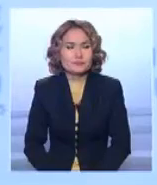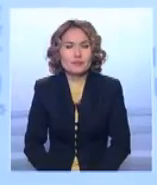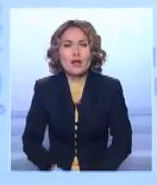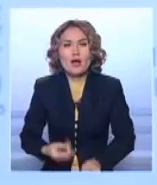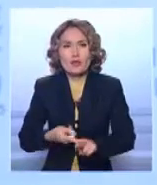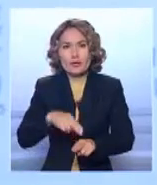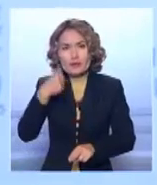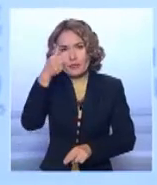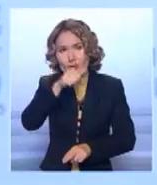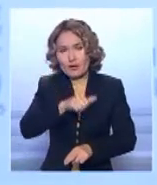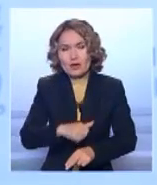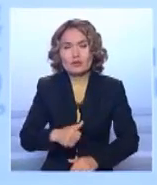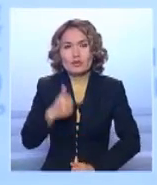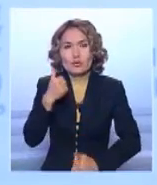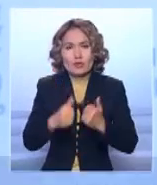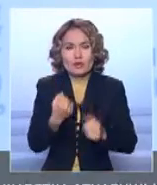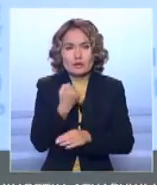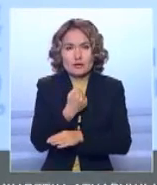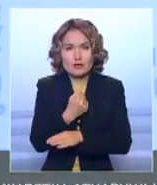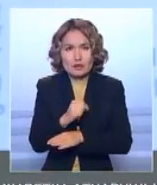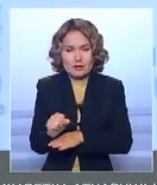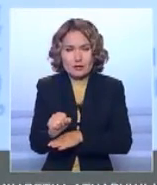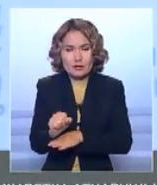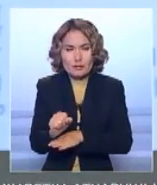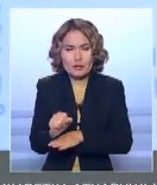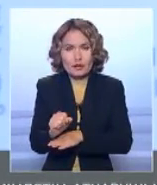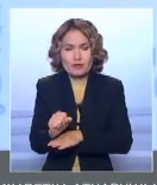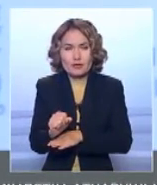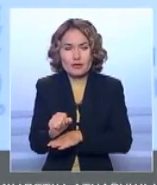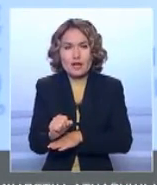Биылғы жеңімпаздарымыз Швеция қаласында өтетін